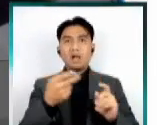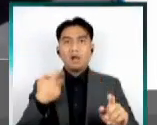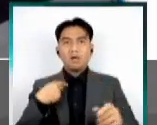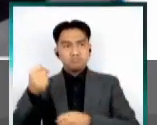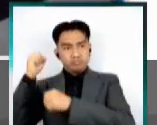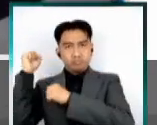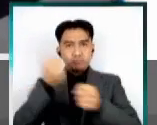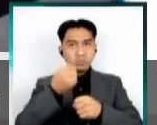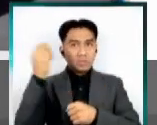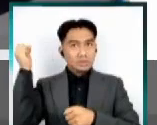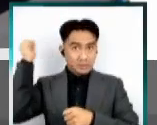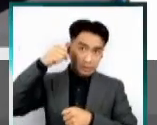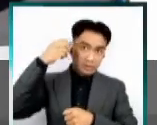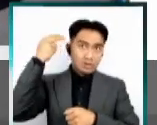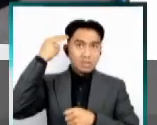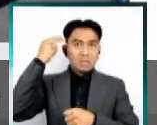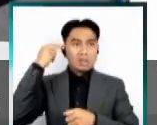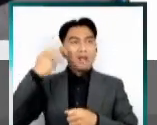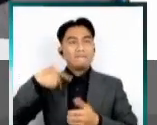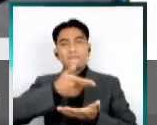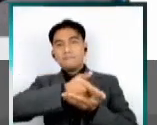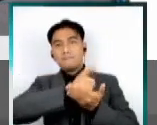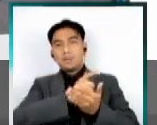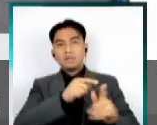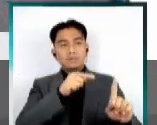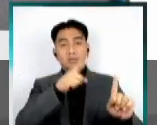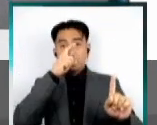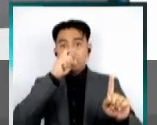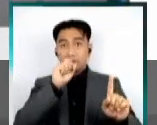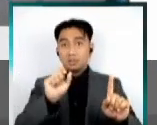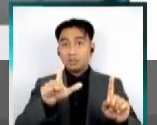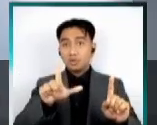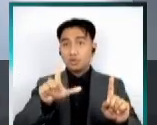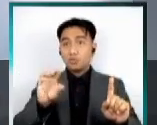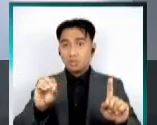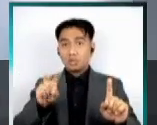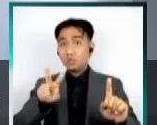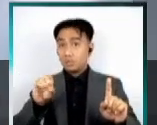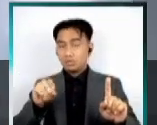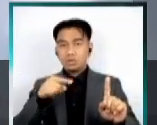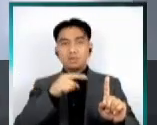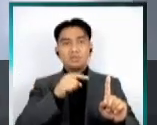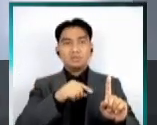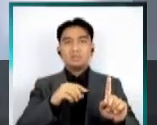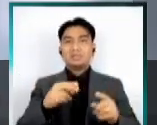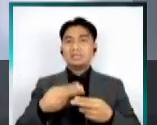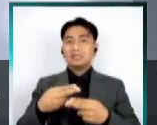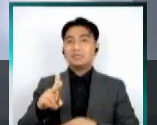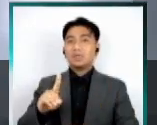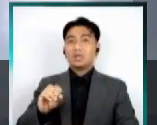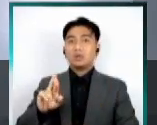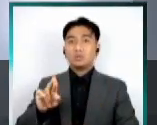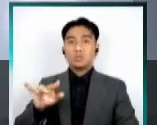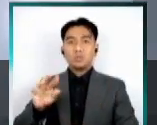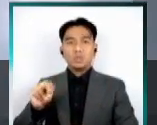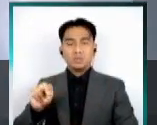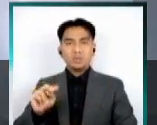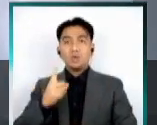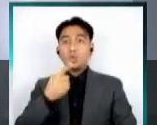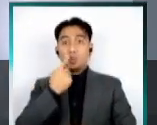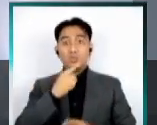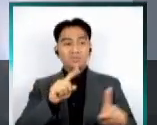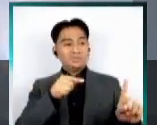ng bala ang ikinamatay ng 20 anyos na si Darwin Vernon or Veron Aplit. Ang itinuturong gunman ay kinilalang